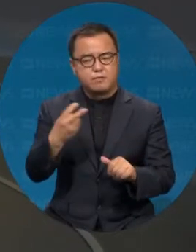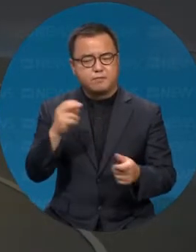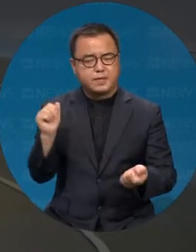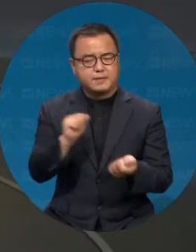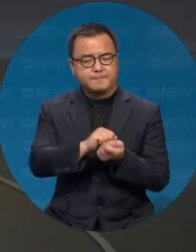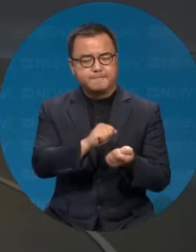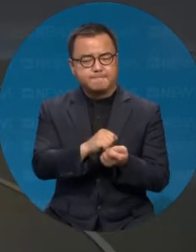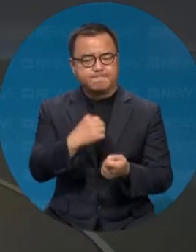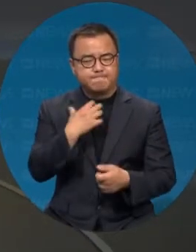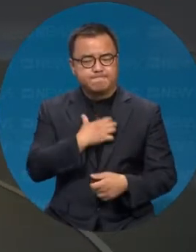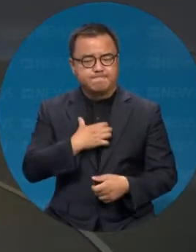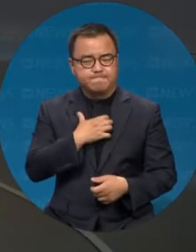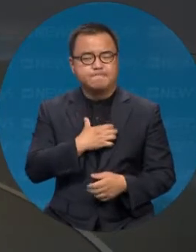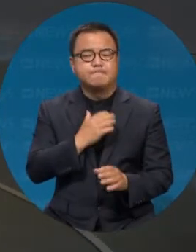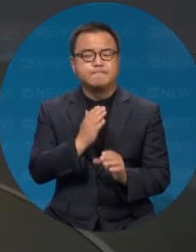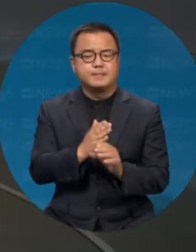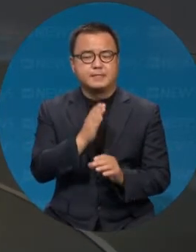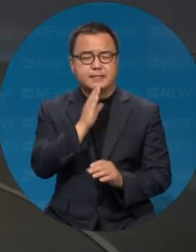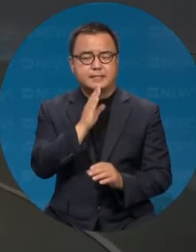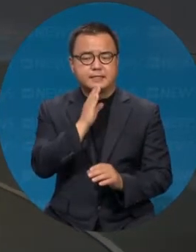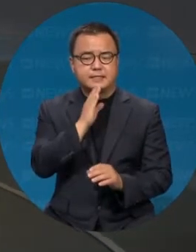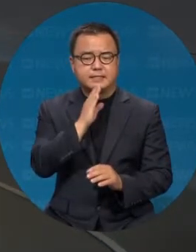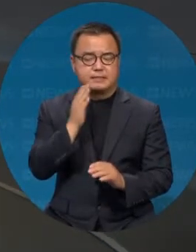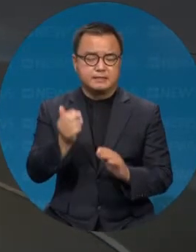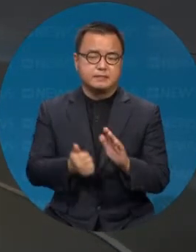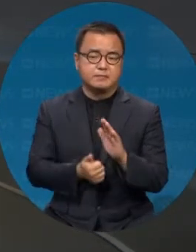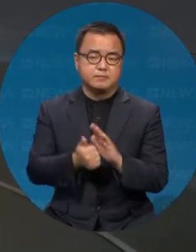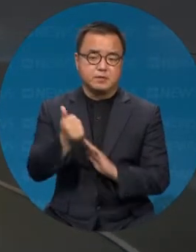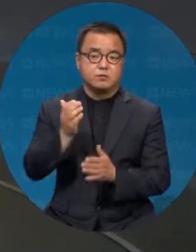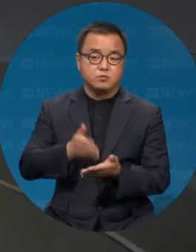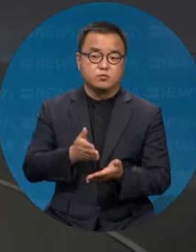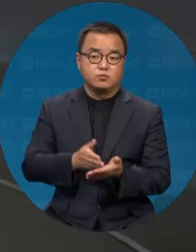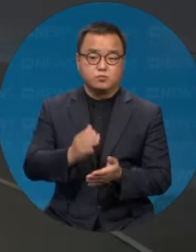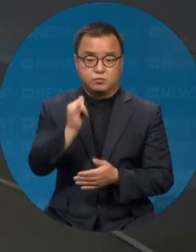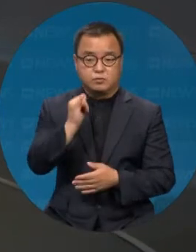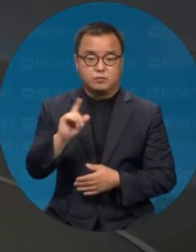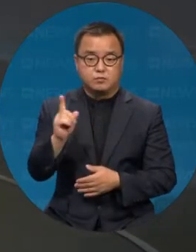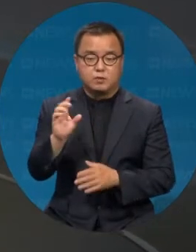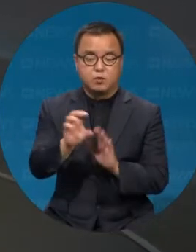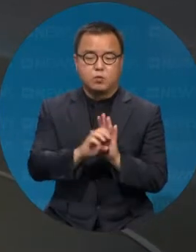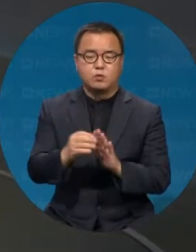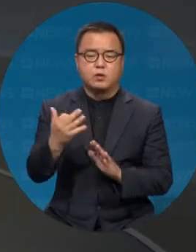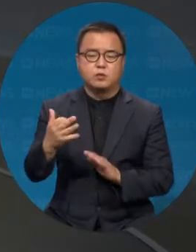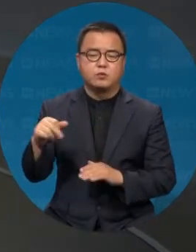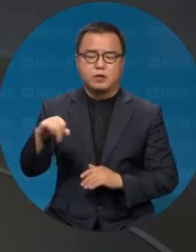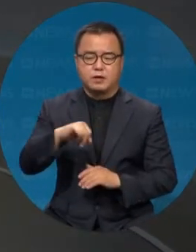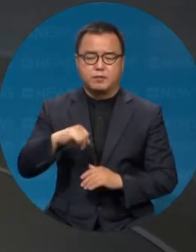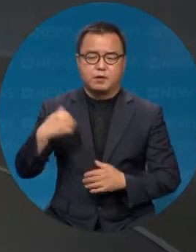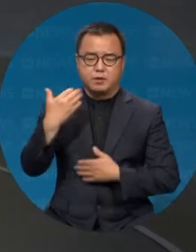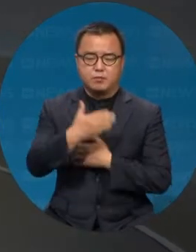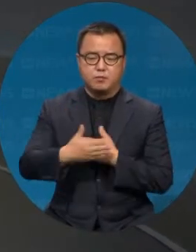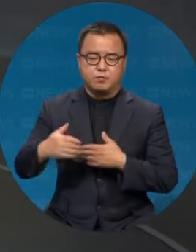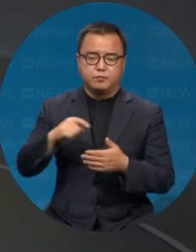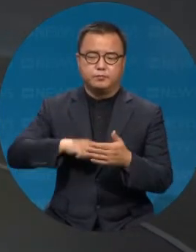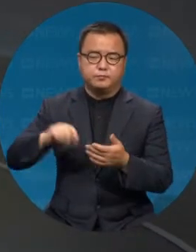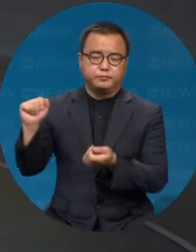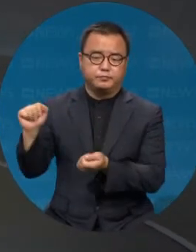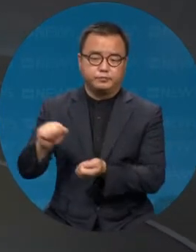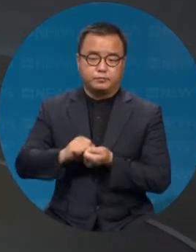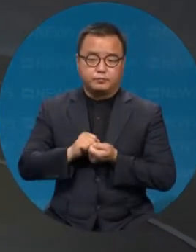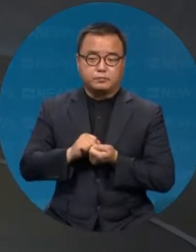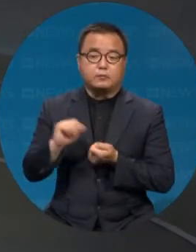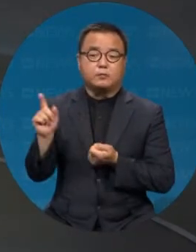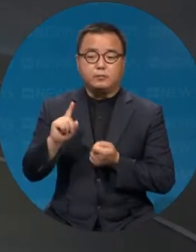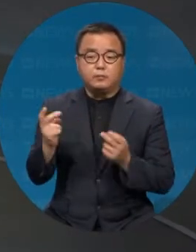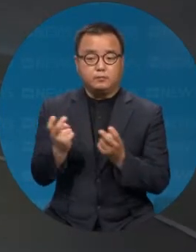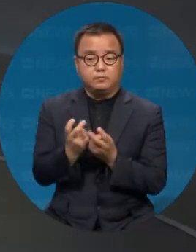상황에서 어떤 희망적인 소식 또한 들렸습니다. 코로나19 바이러스가 체내에 어떻게 감염되는지 국내 연구진이